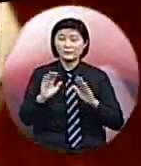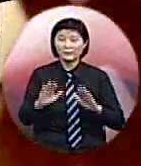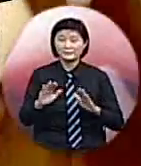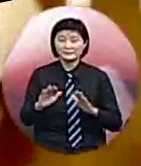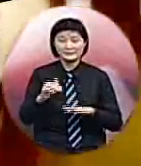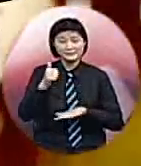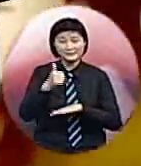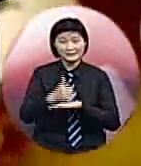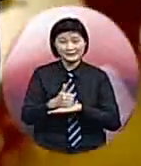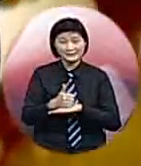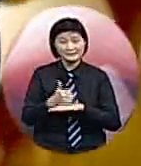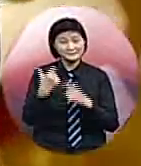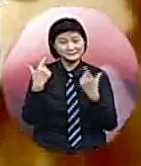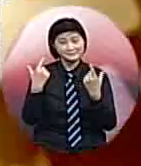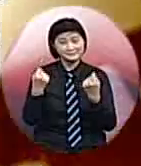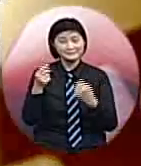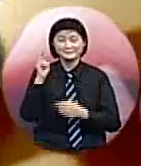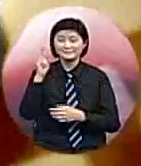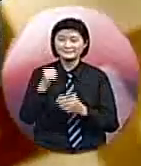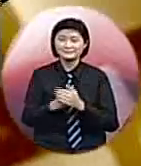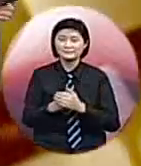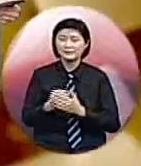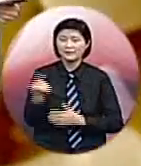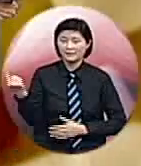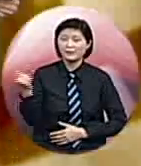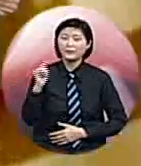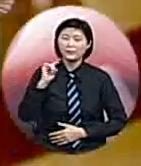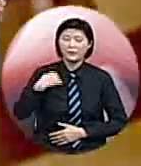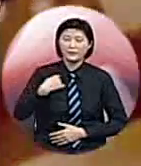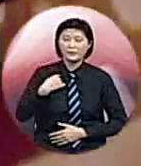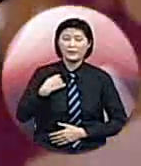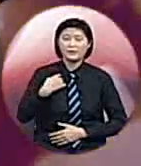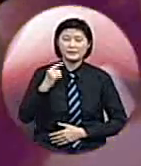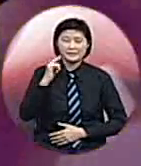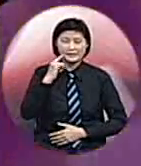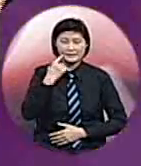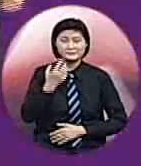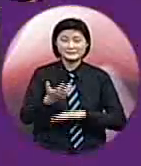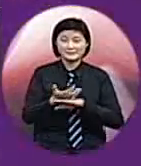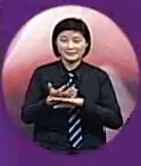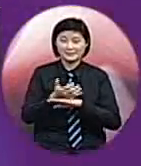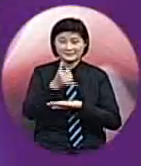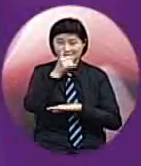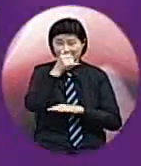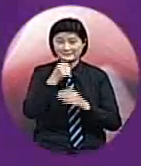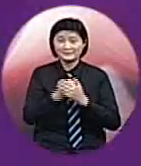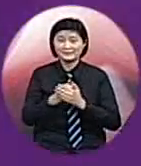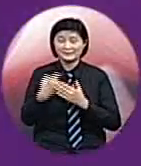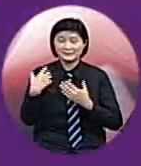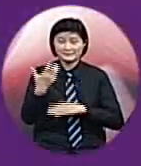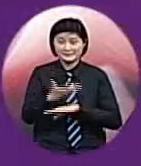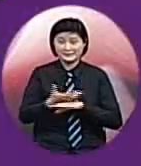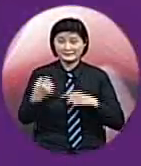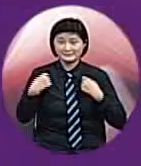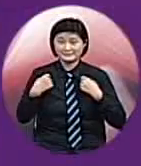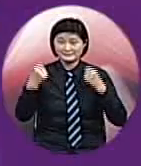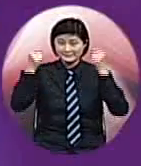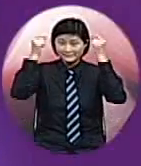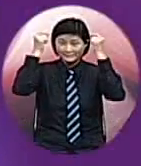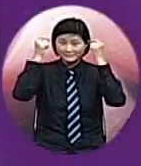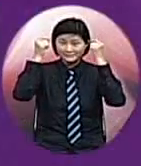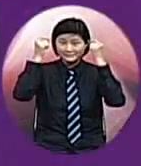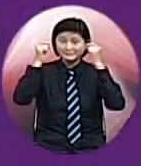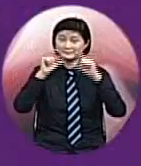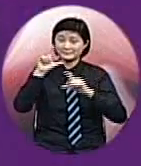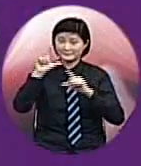또 네. 결과가 똑같을지. 아, 근데 우리 정화 씨 옷도 네, 예쁜 털이 털이네요. 앞에 붙어 있네요. 예쁘네요. 네. 이렇게 생겨가지고 이제 머리에 쓰는 거죠. 그러죠.